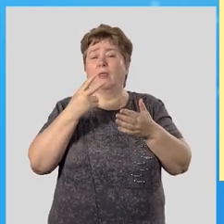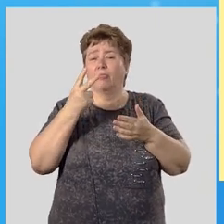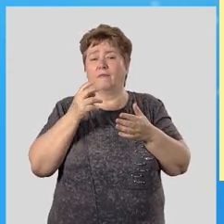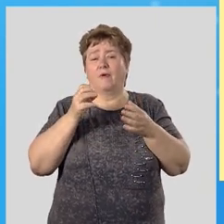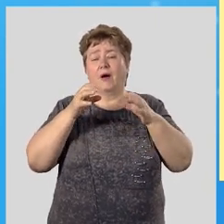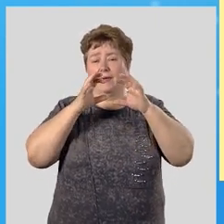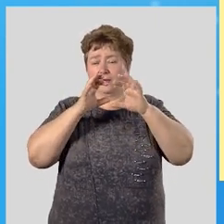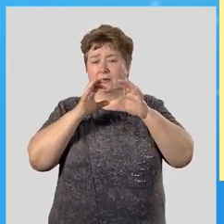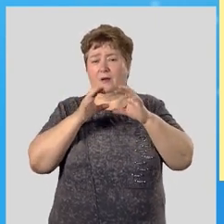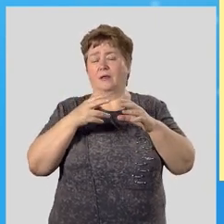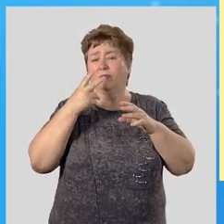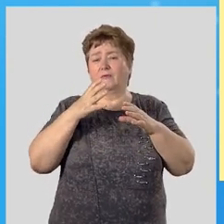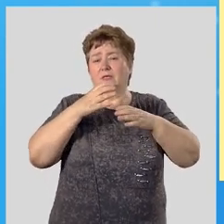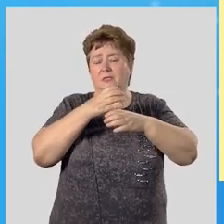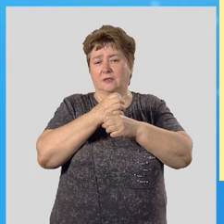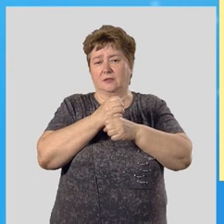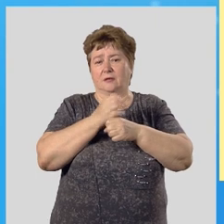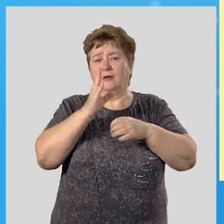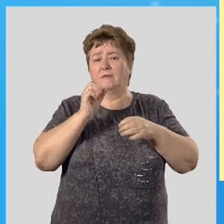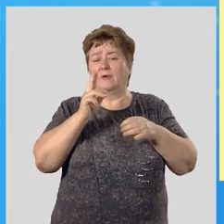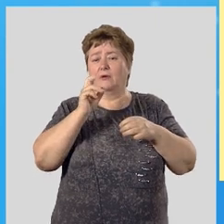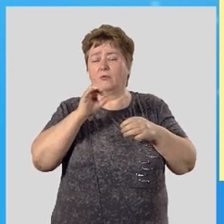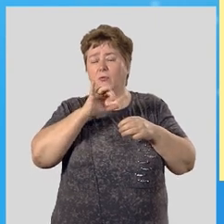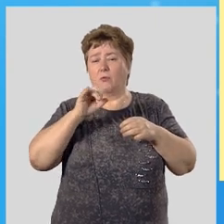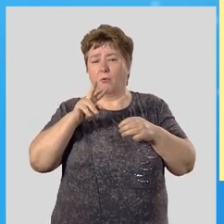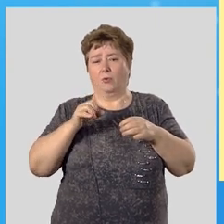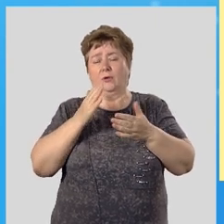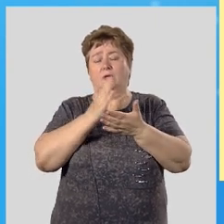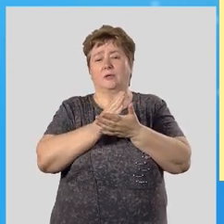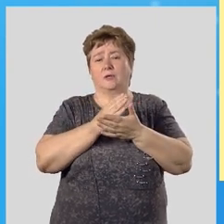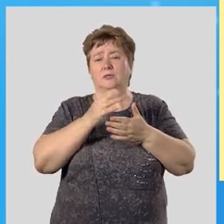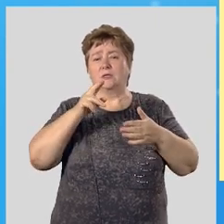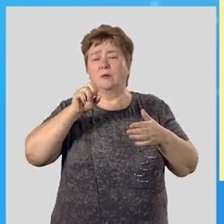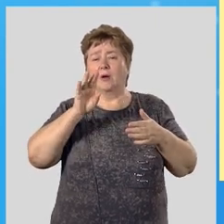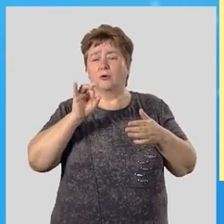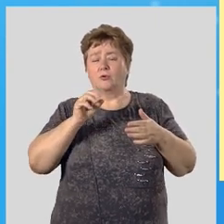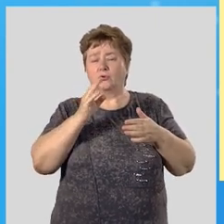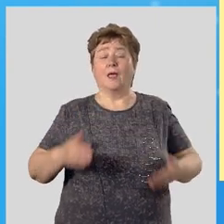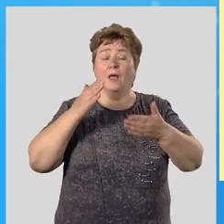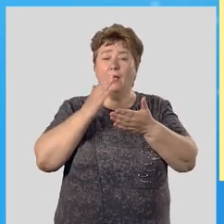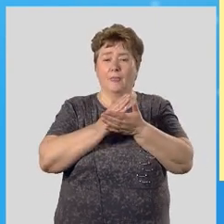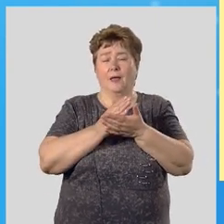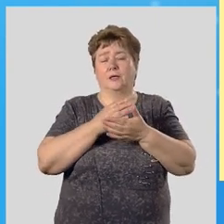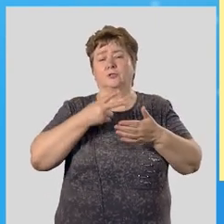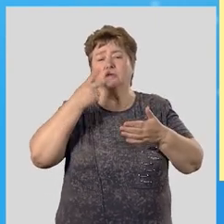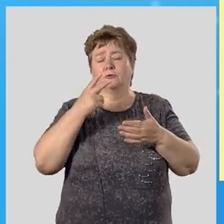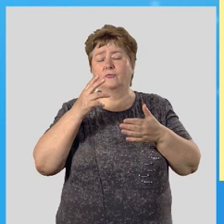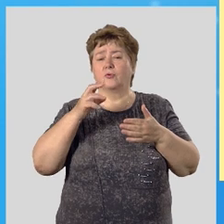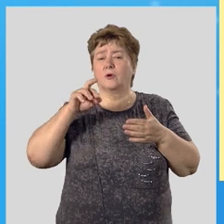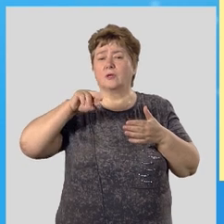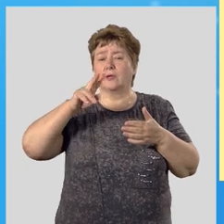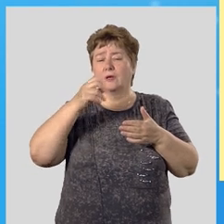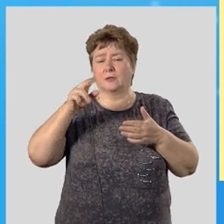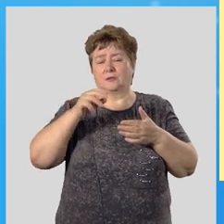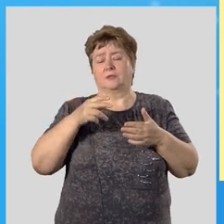ядра, две сократительные вакуоли, есть порошица. Наличие двух ядер